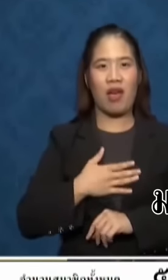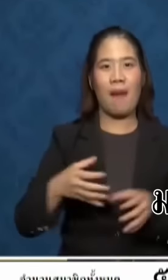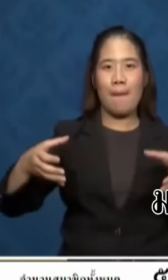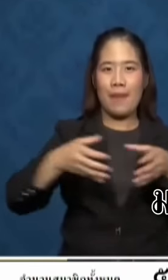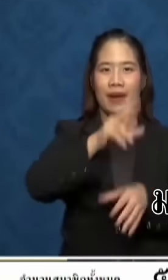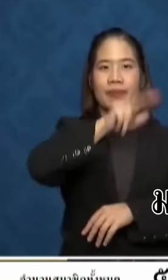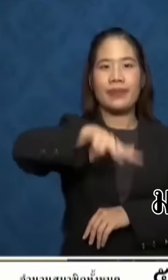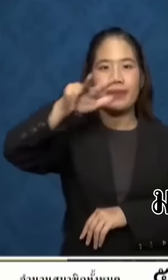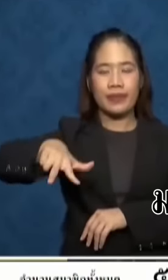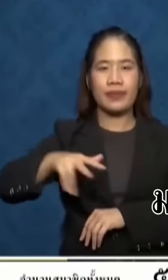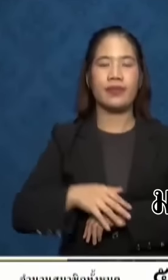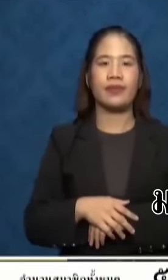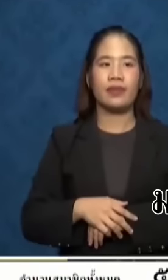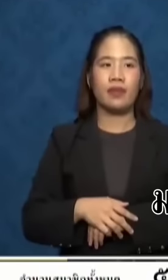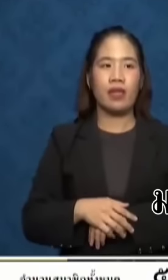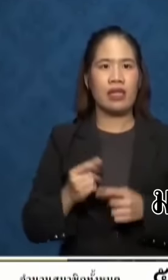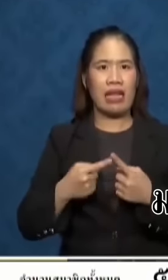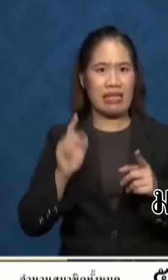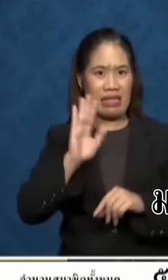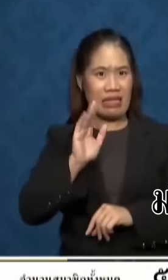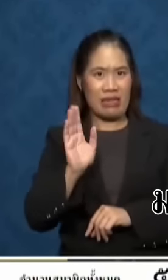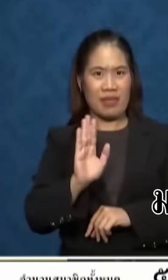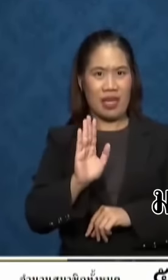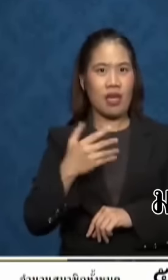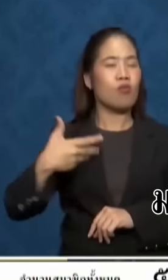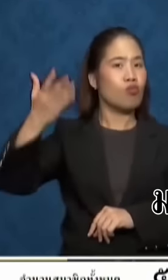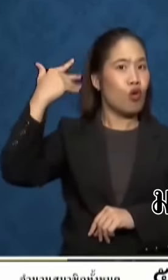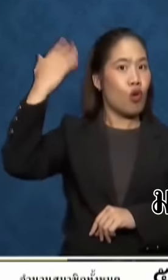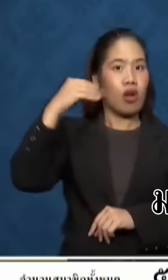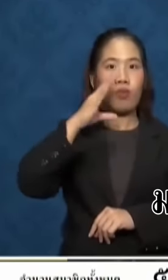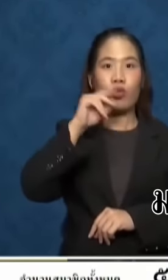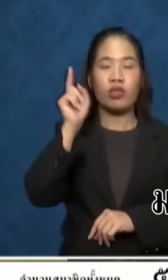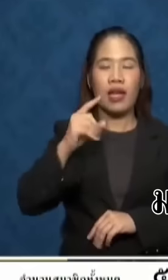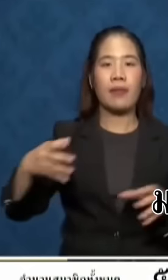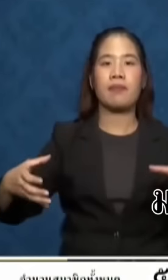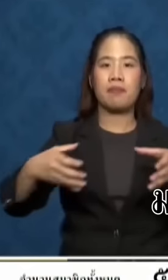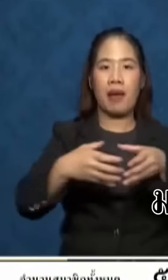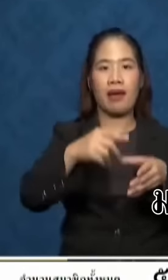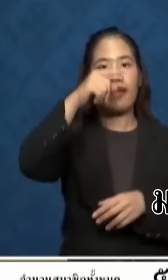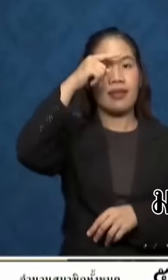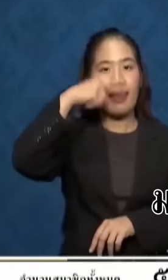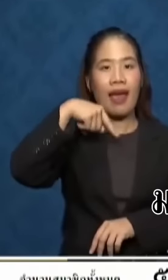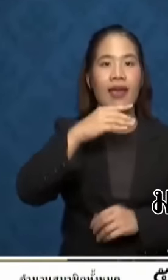แล้วก